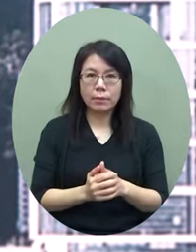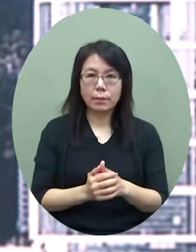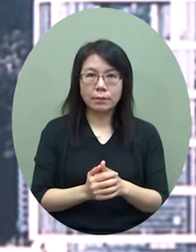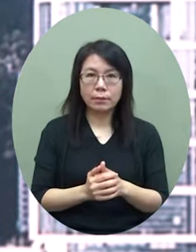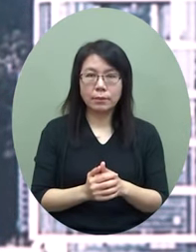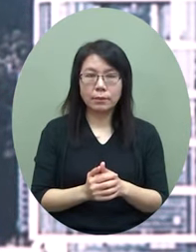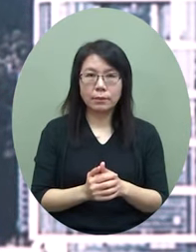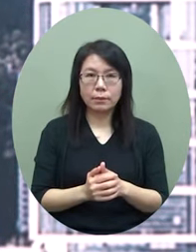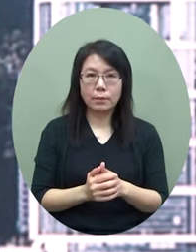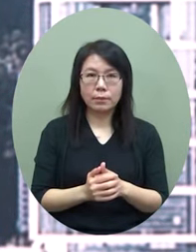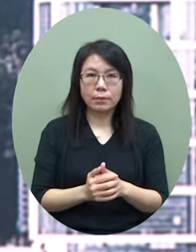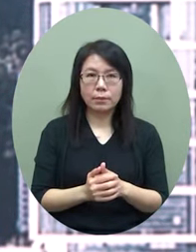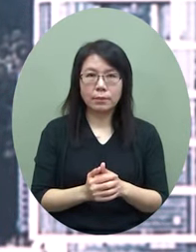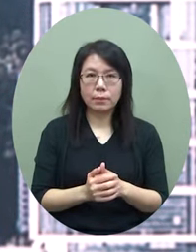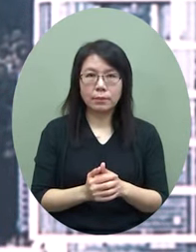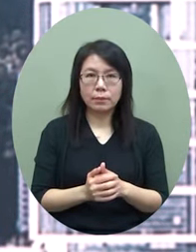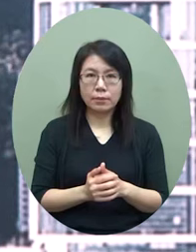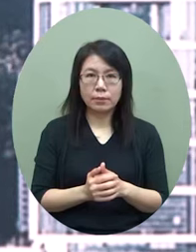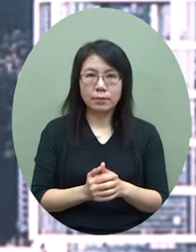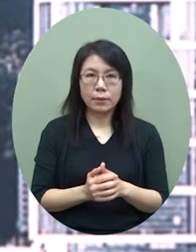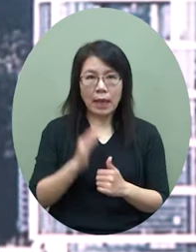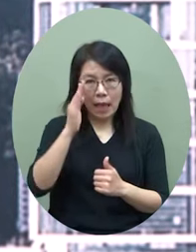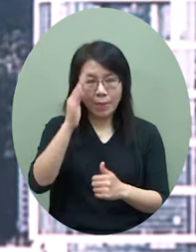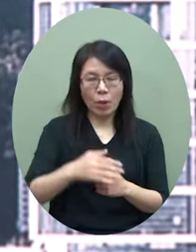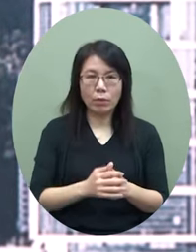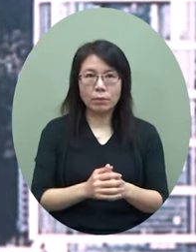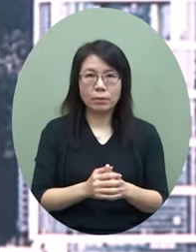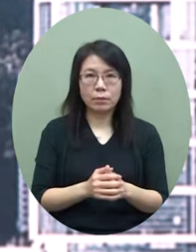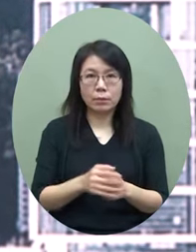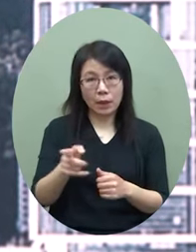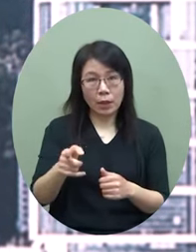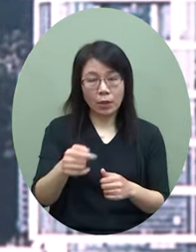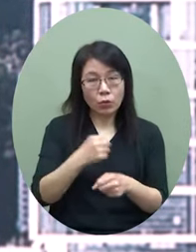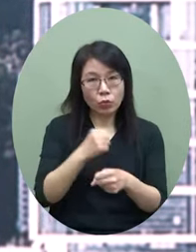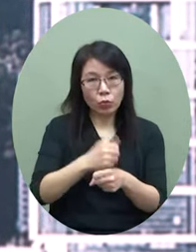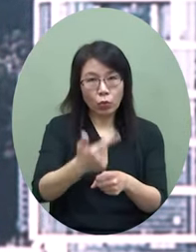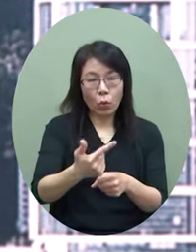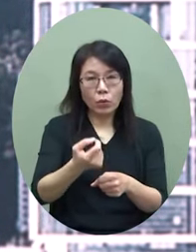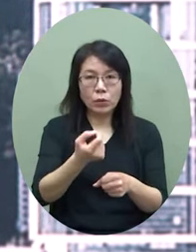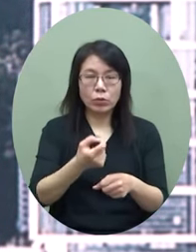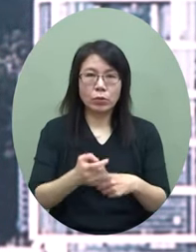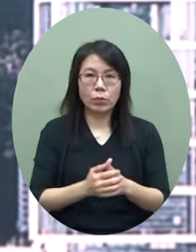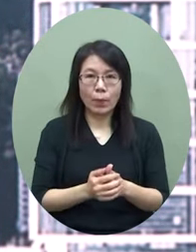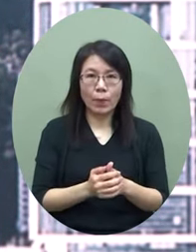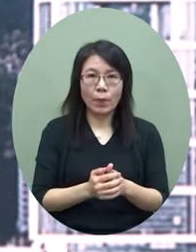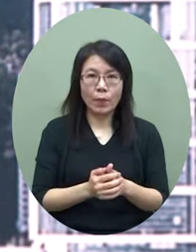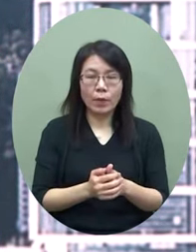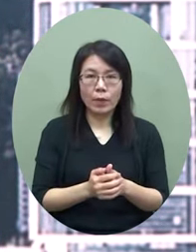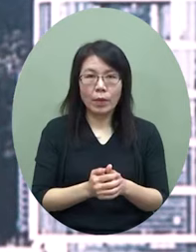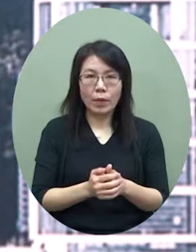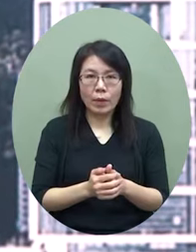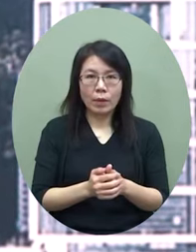我们零远要多做一些程序但是还是